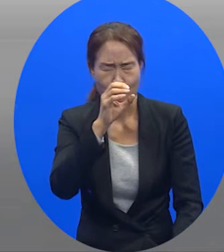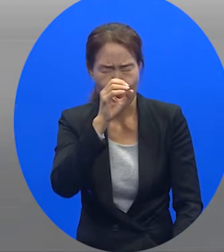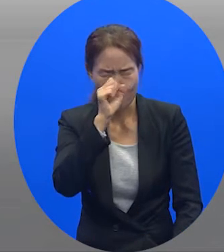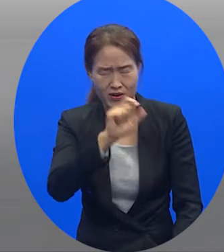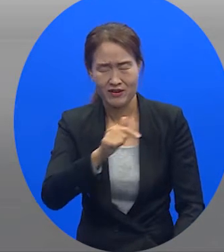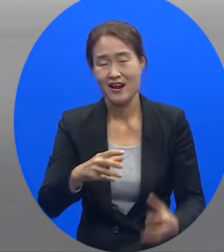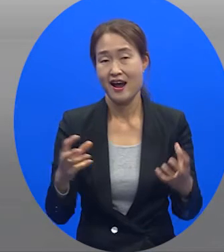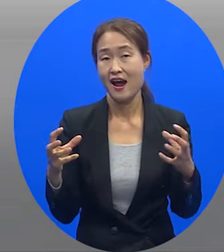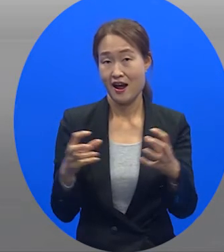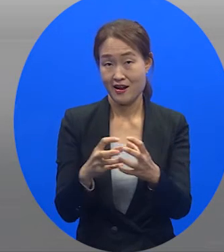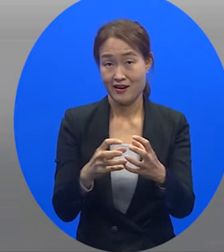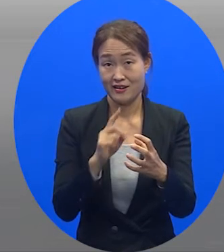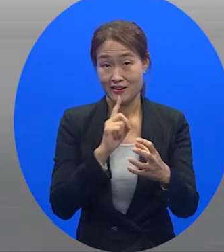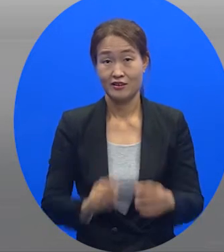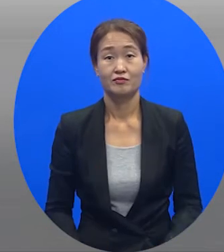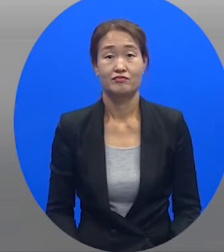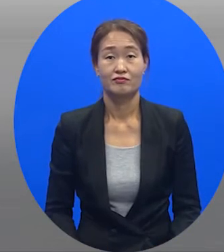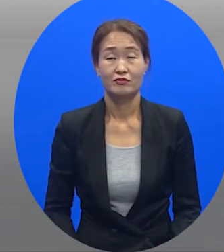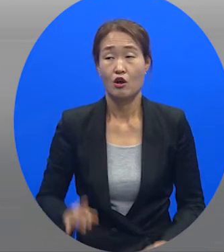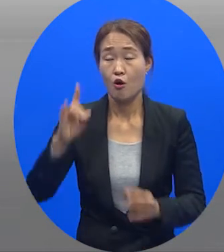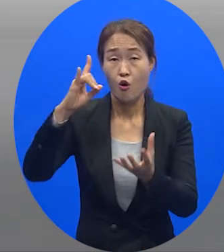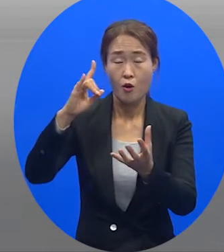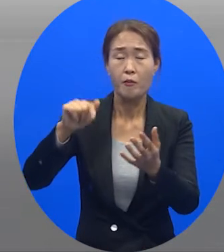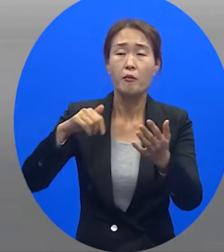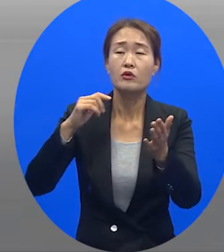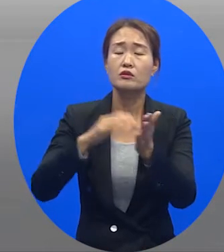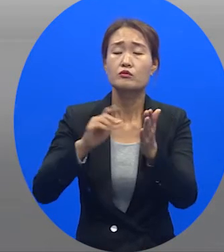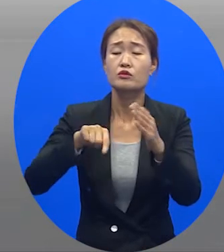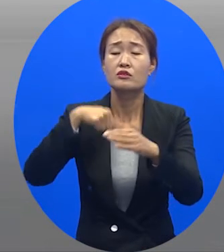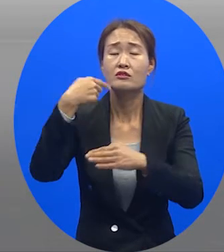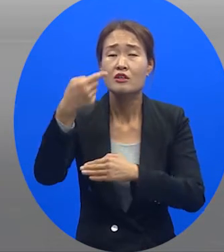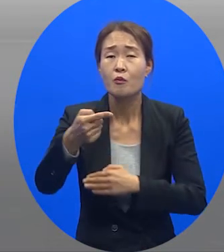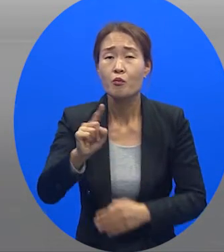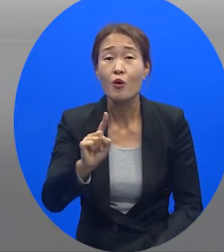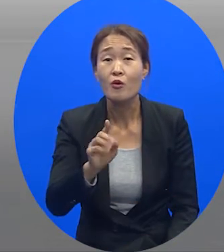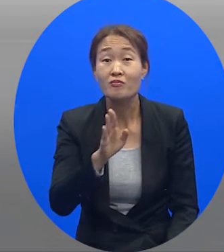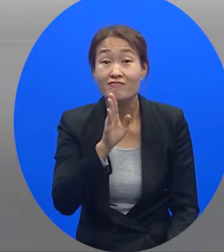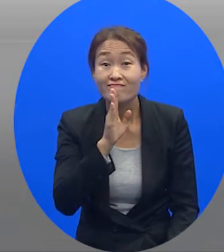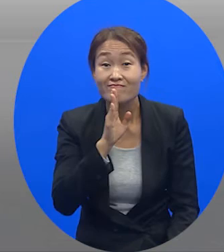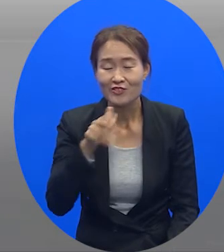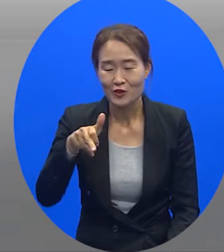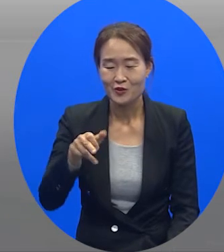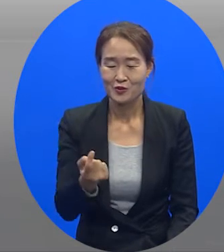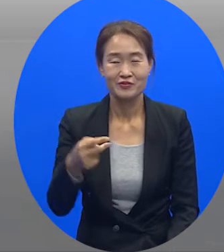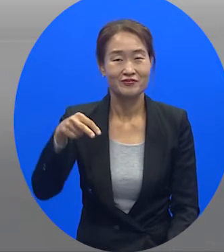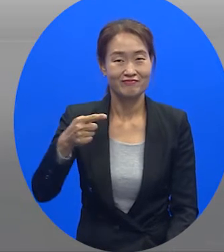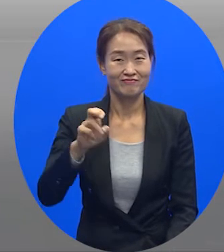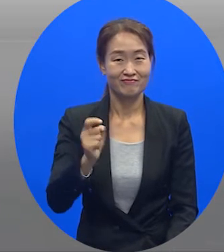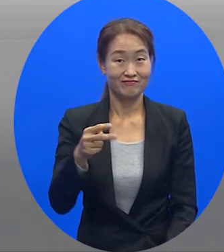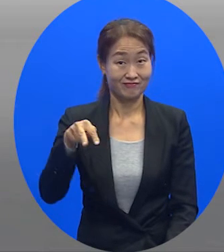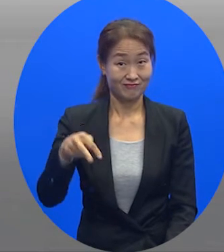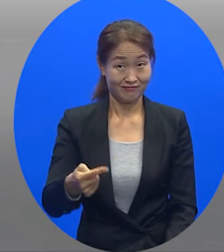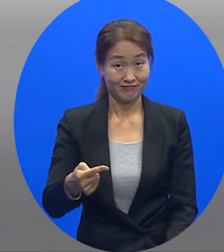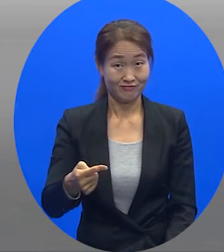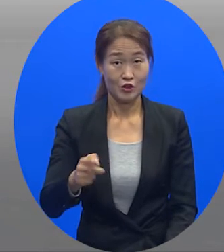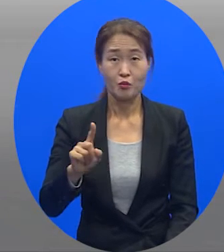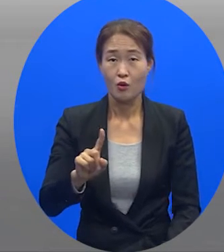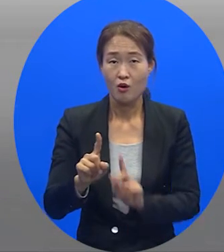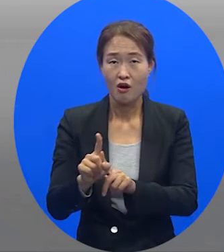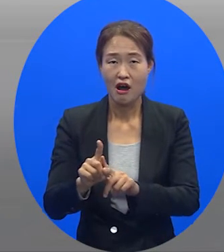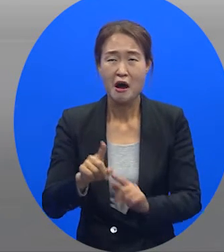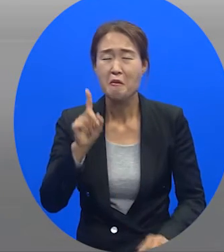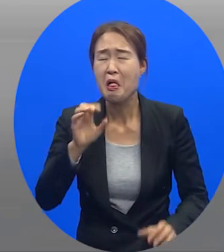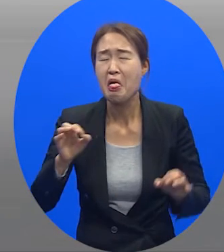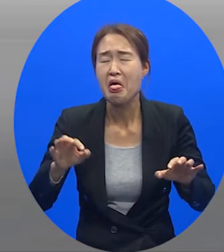기름을 다량 함유하고 있습니다. 해바라기 다음으로 익숙한 꽃, 바로 코스모스인데요. 코스모스는